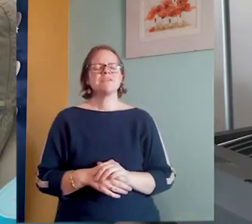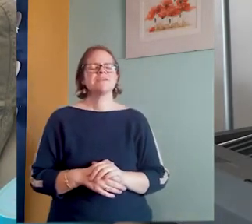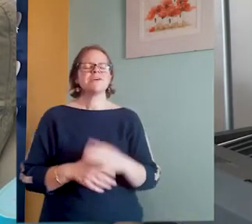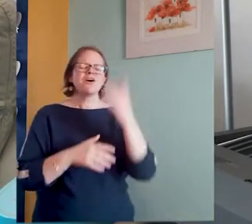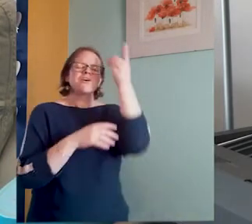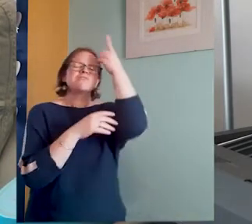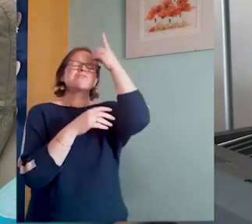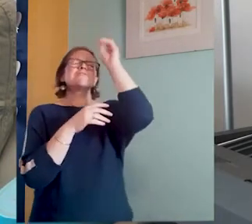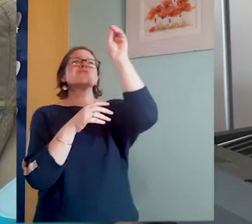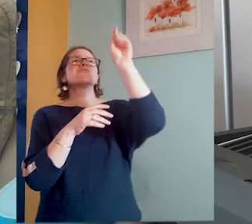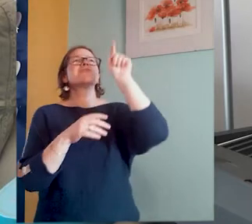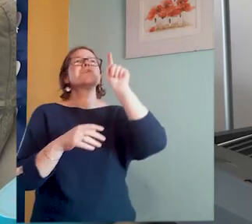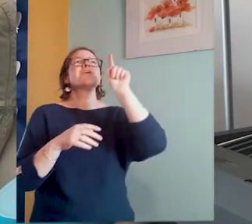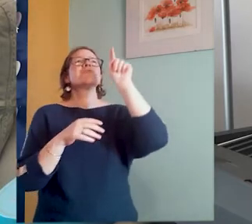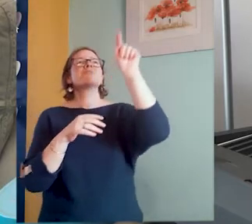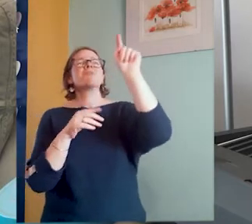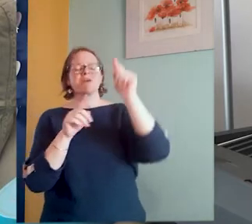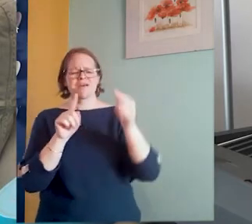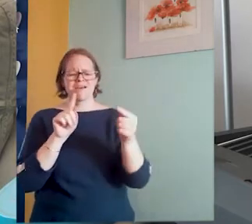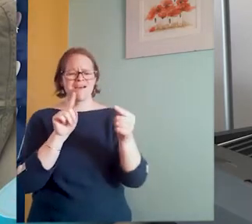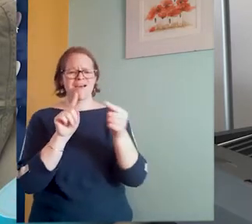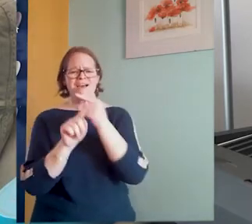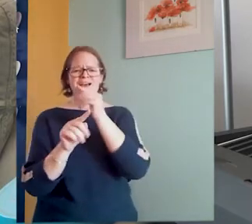mon essentiel.